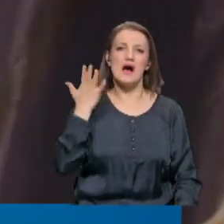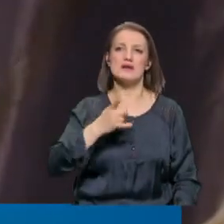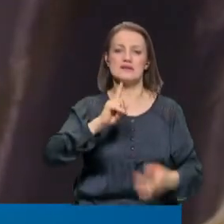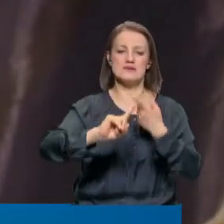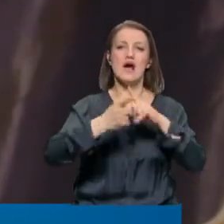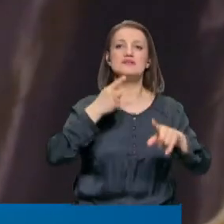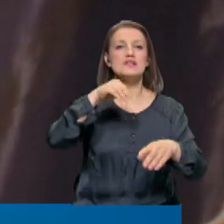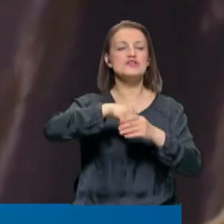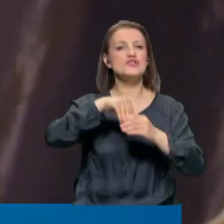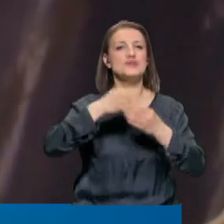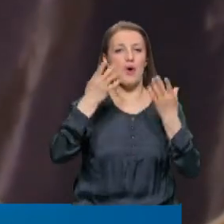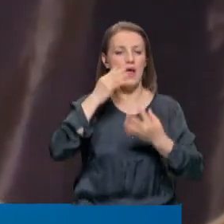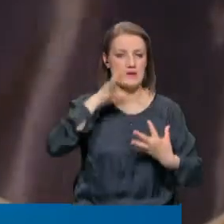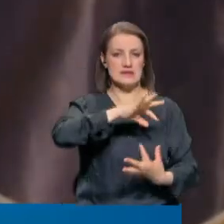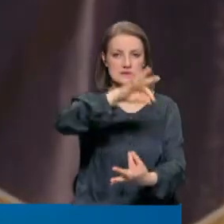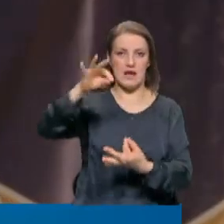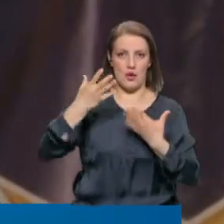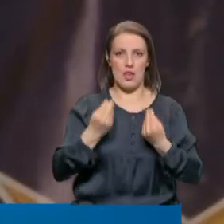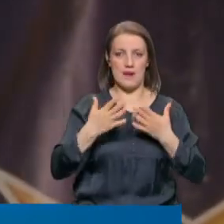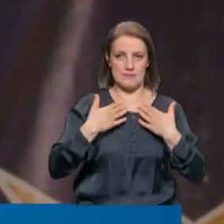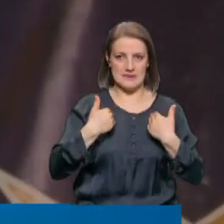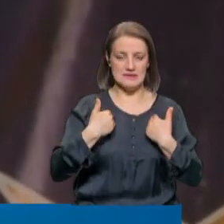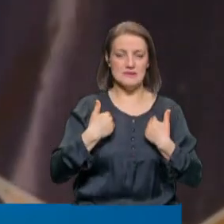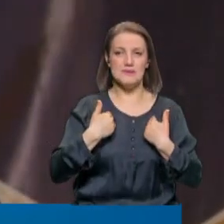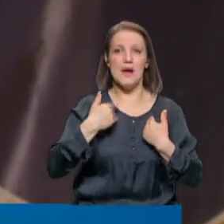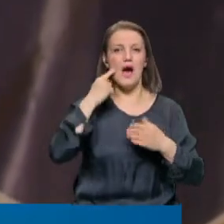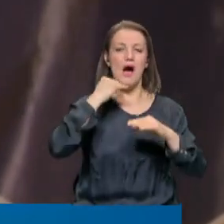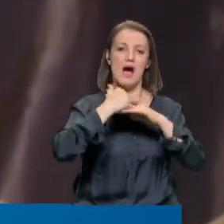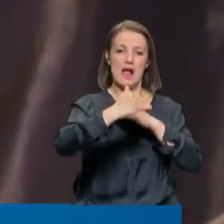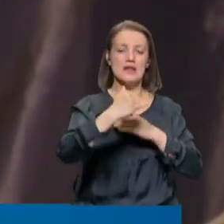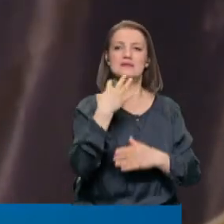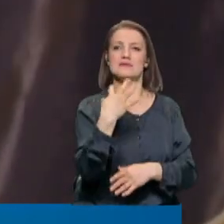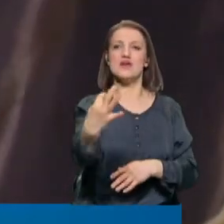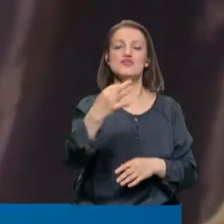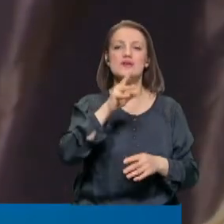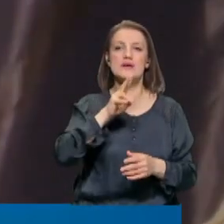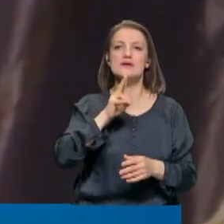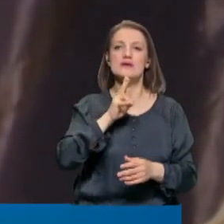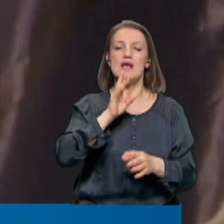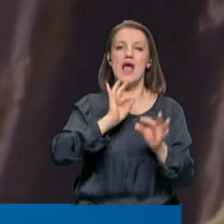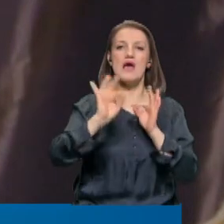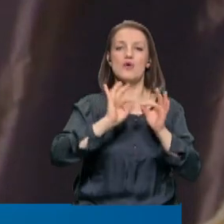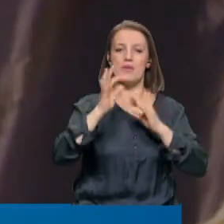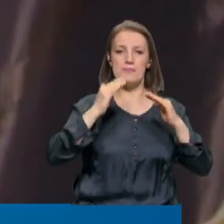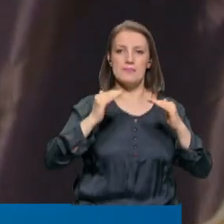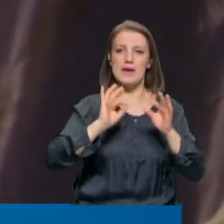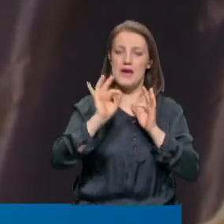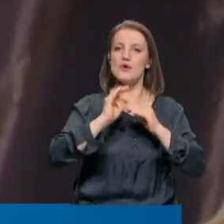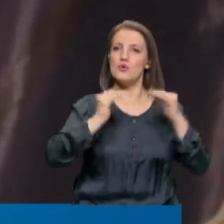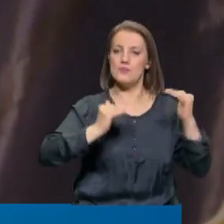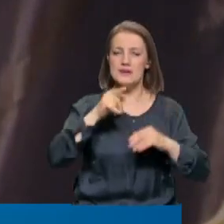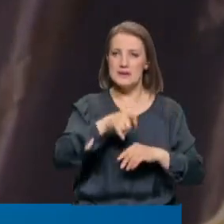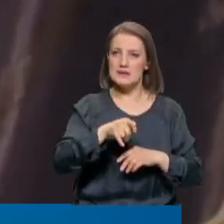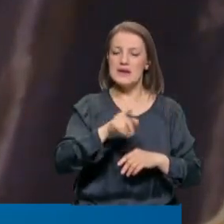siyasetin içinde olan insanlar olarak söylüyorum. Halkın tercihi noktasında ekonominin iyi olduğu